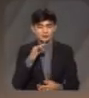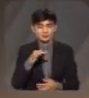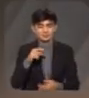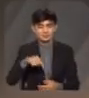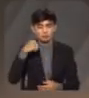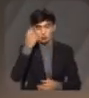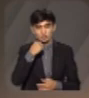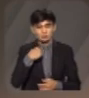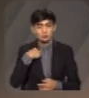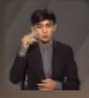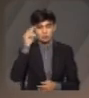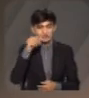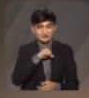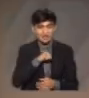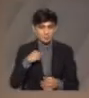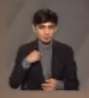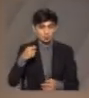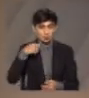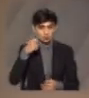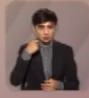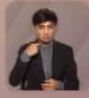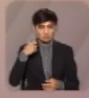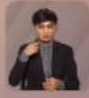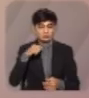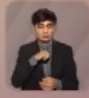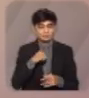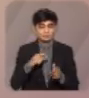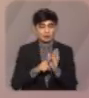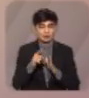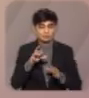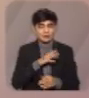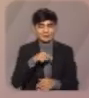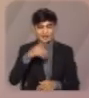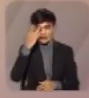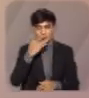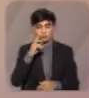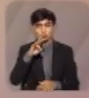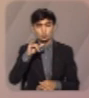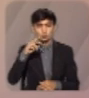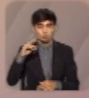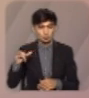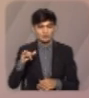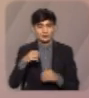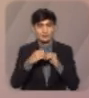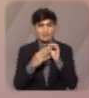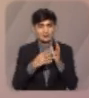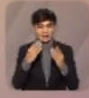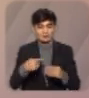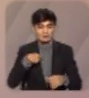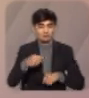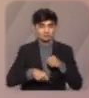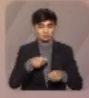год – мы научились самостоятельно кушать. Этим летом я добрался до города Нуку за 19 дней, проехав на